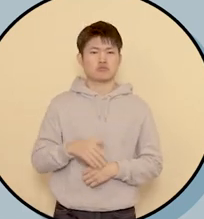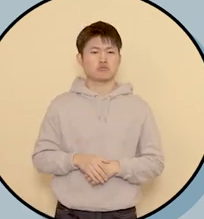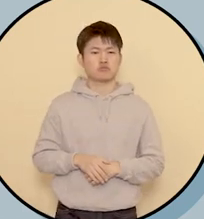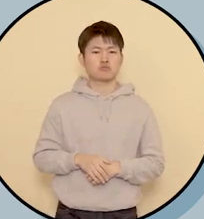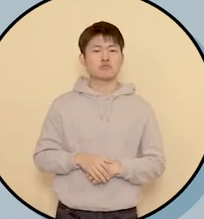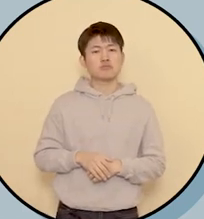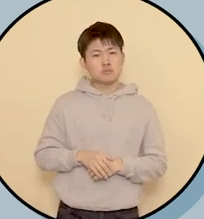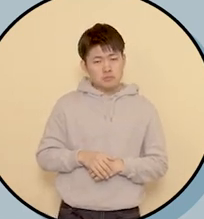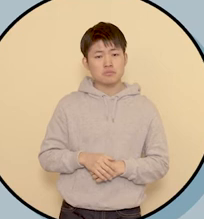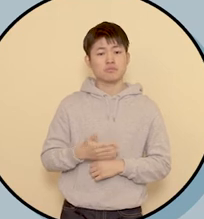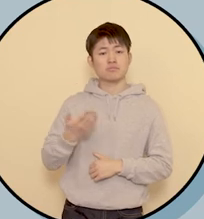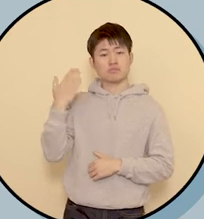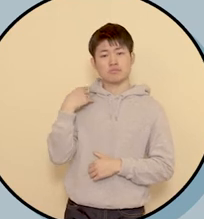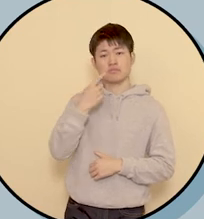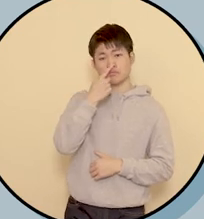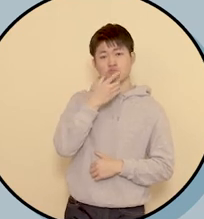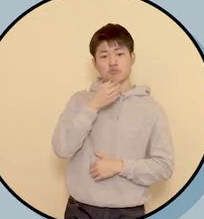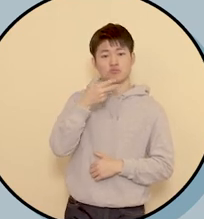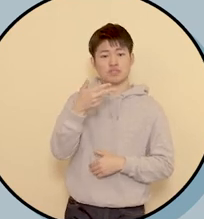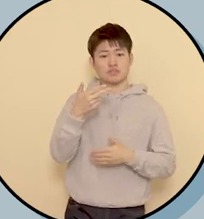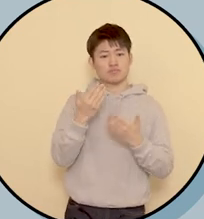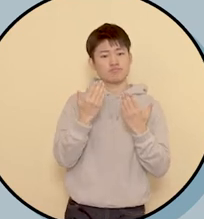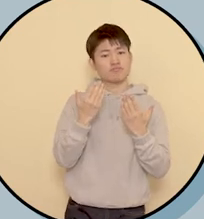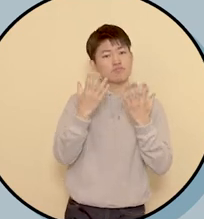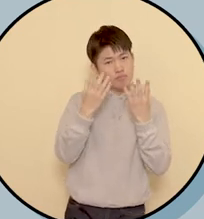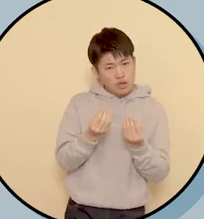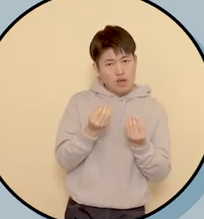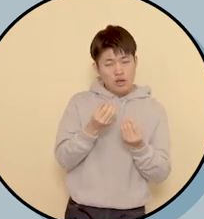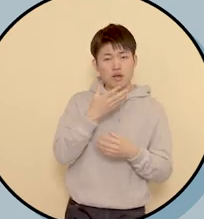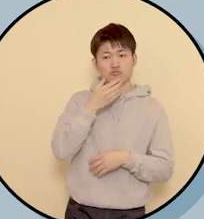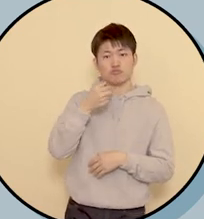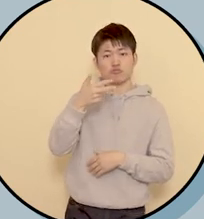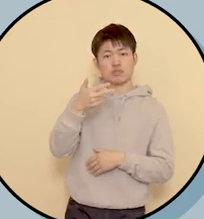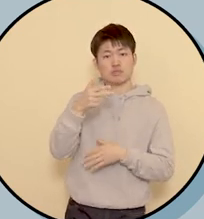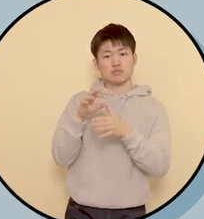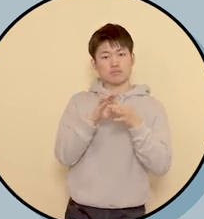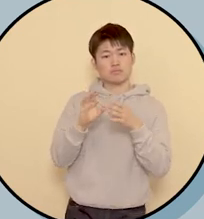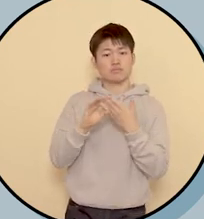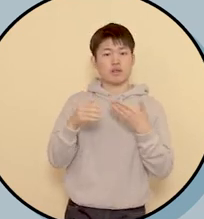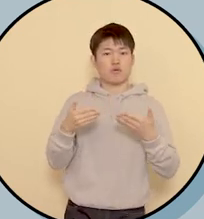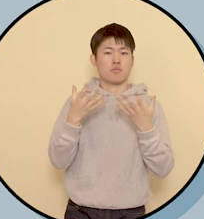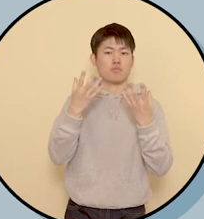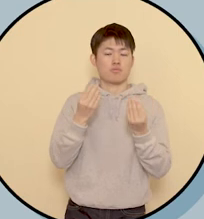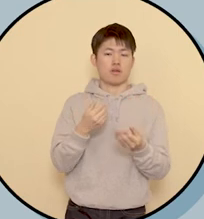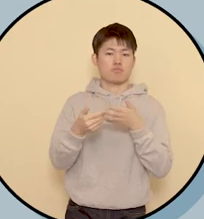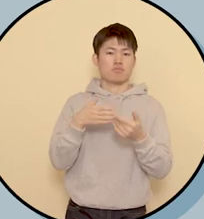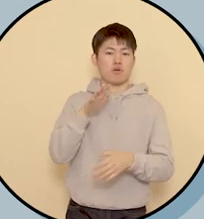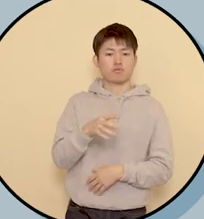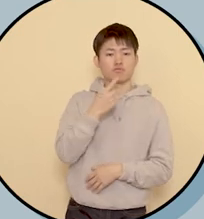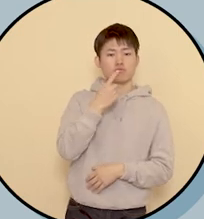かもともと福祉の勉強もしていたし、福祉の、バイトもしていたということもあるんですけど、これはやっぱり障害のある